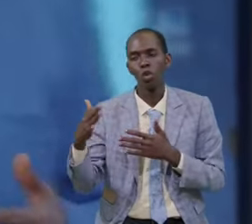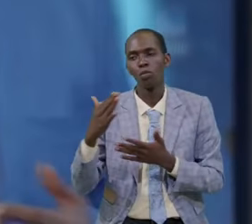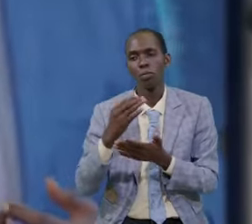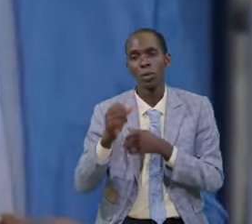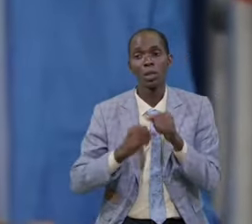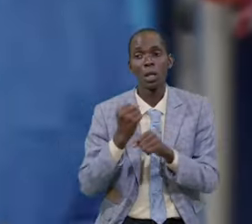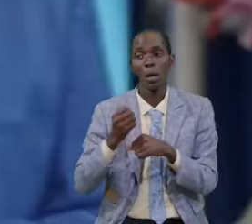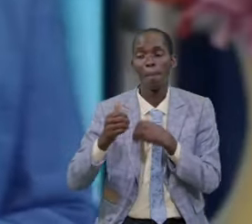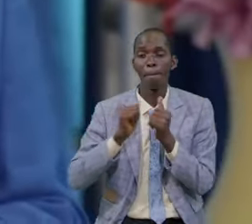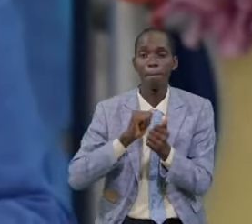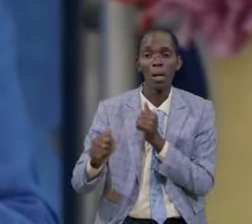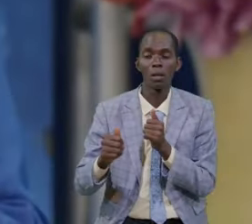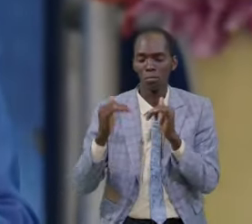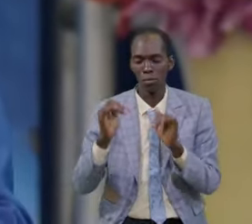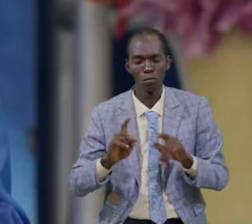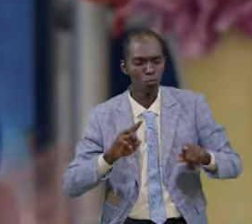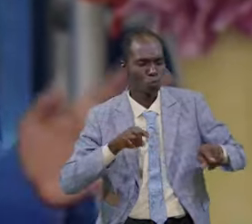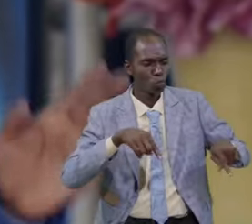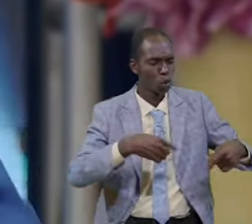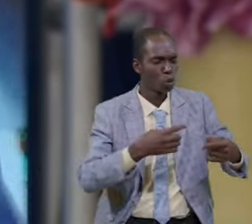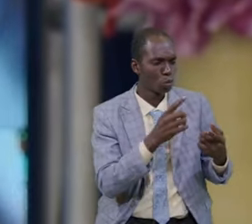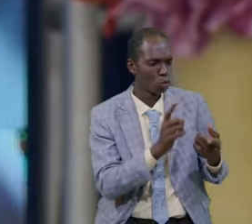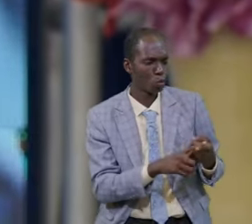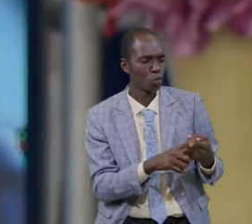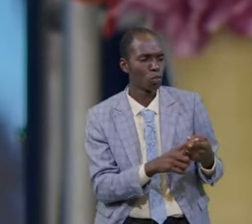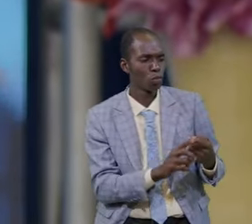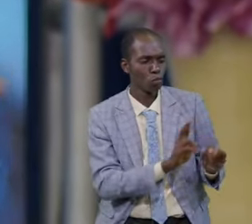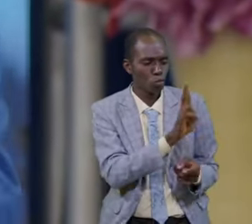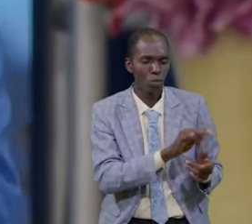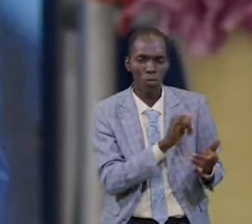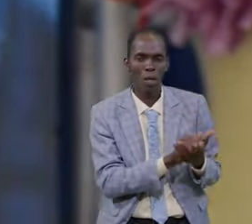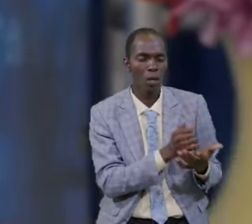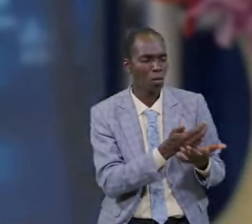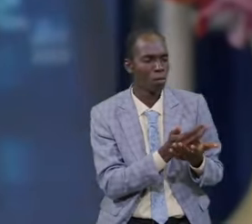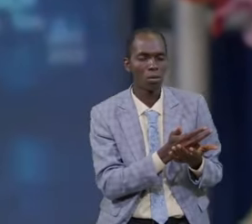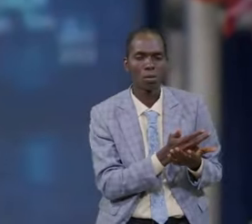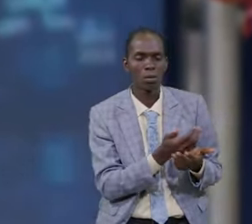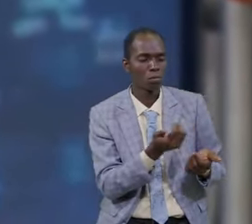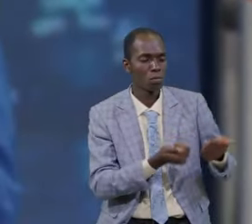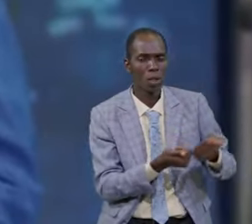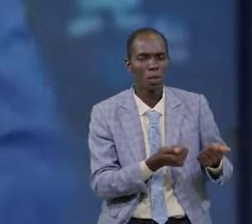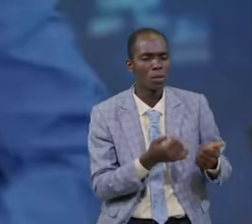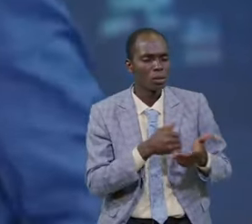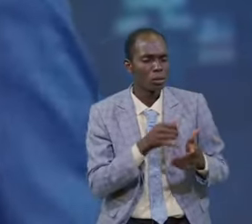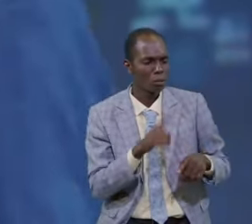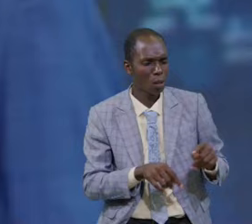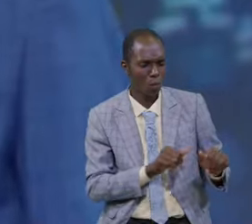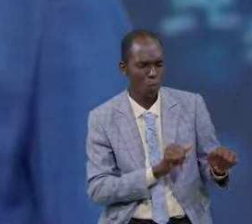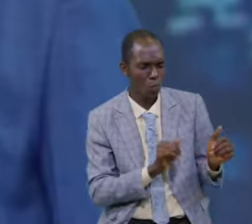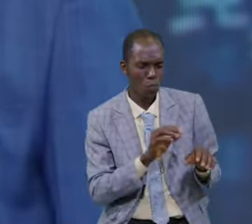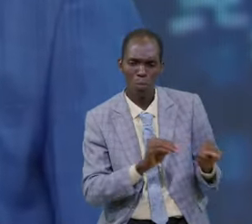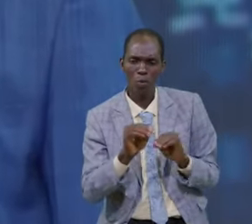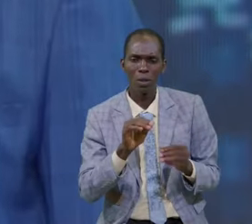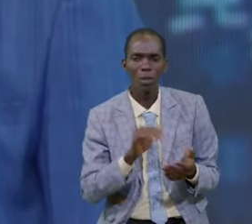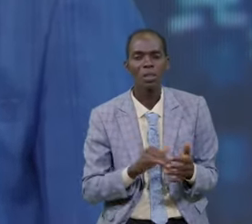La chose est en train de pourrir, ça n'avance plus. C'est la même chose avec votre pensée, votre vie. Vous garez